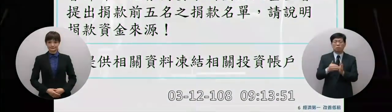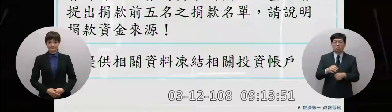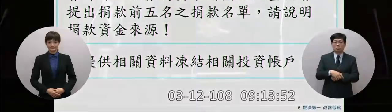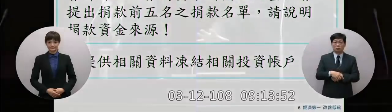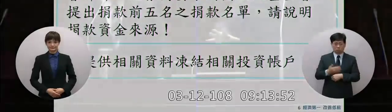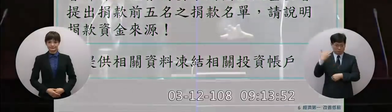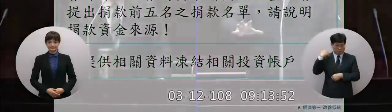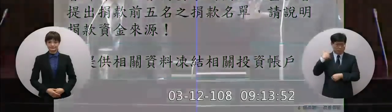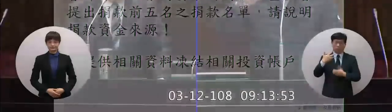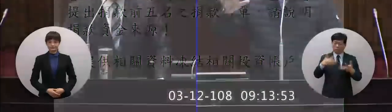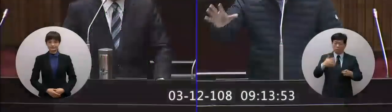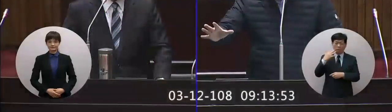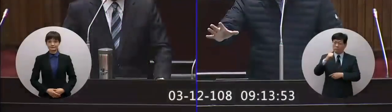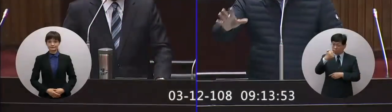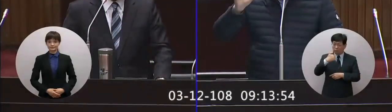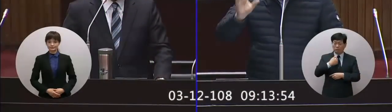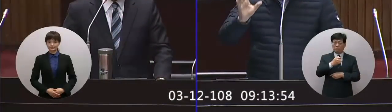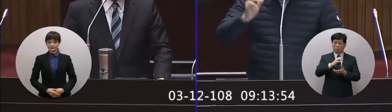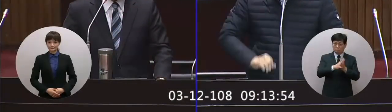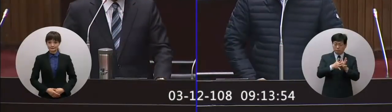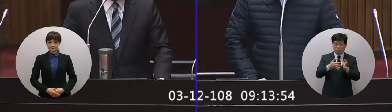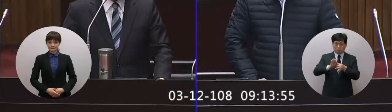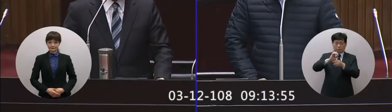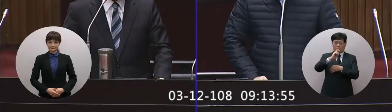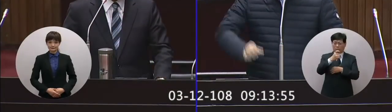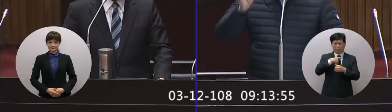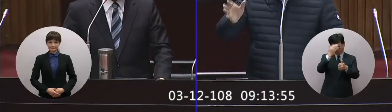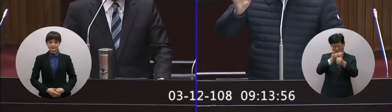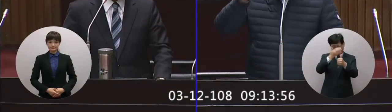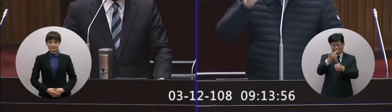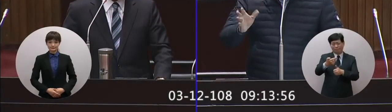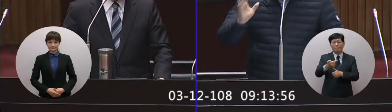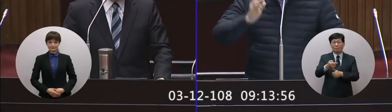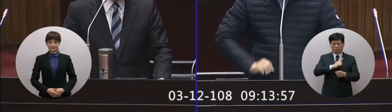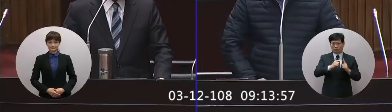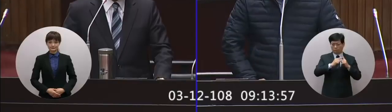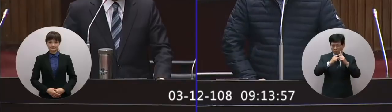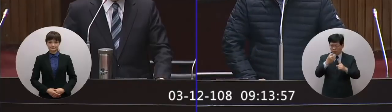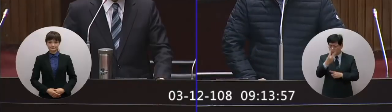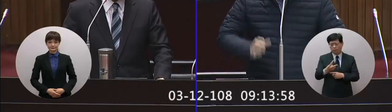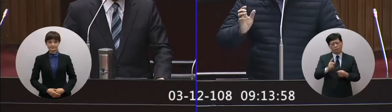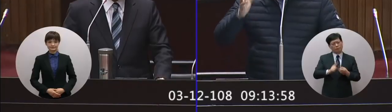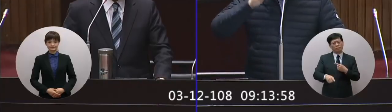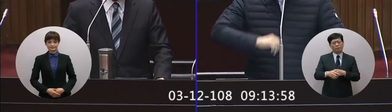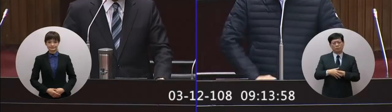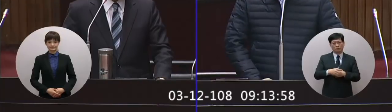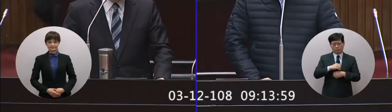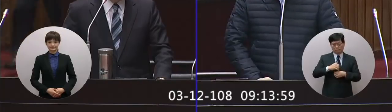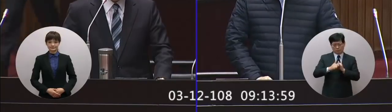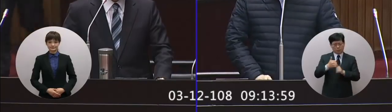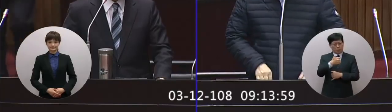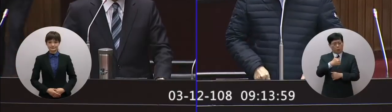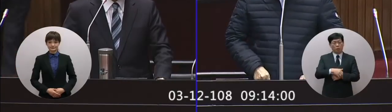50万以前多领个50万，领个10万非常的扰民，院长还亲自去看了，大家很感